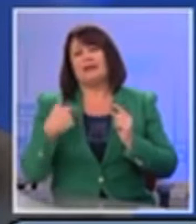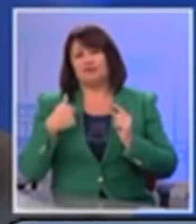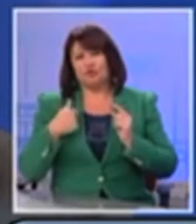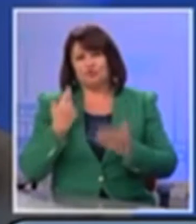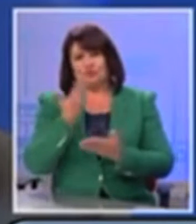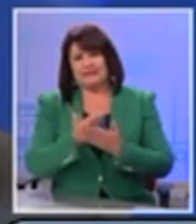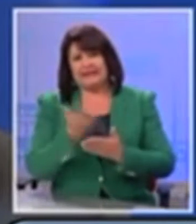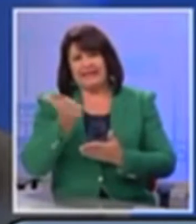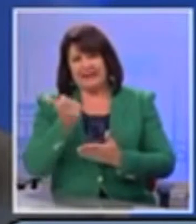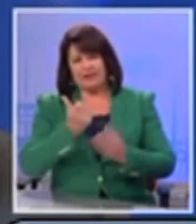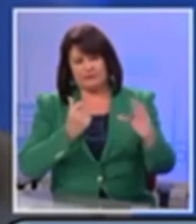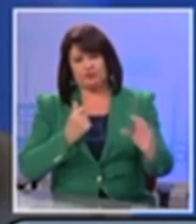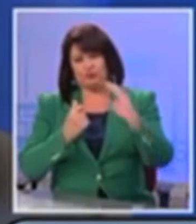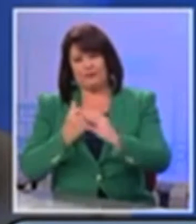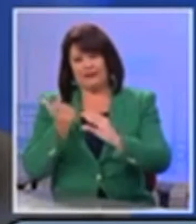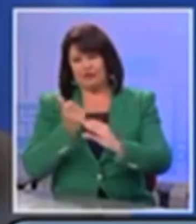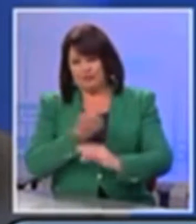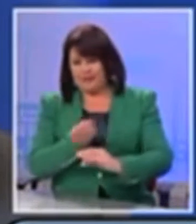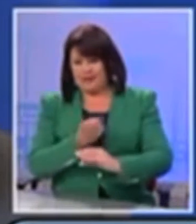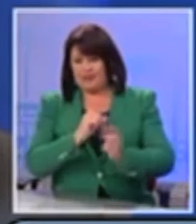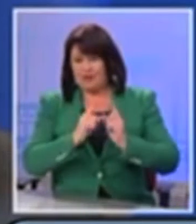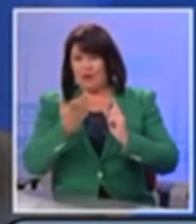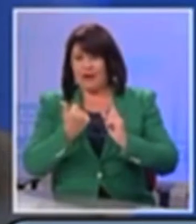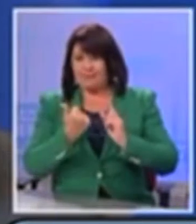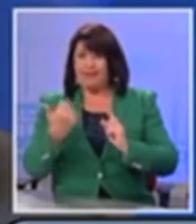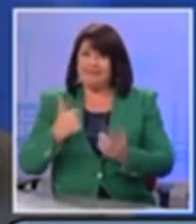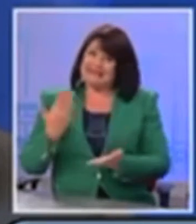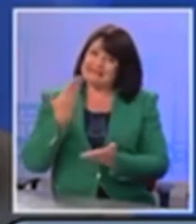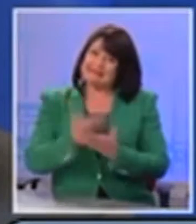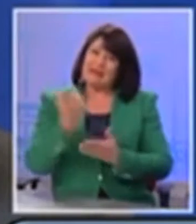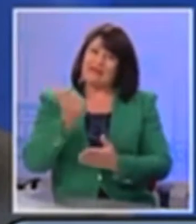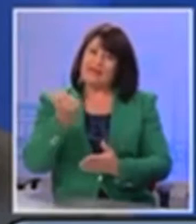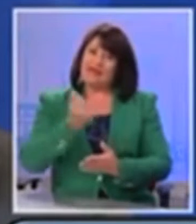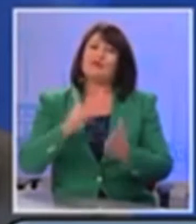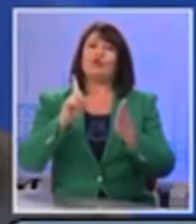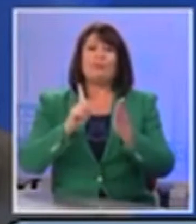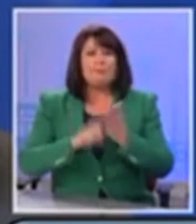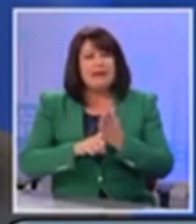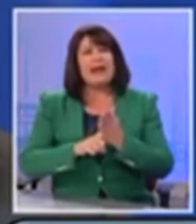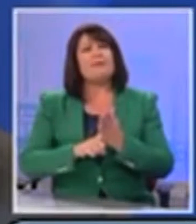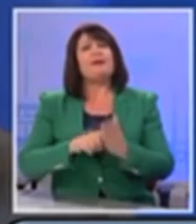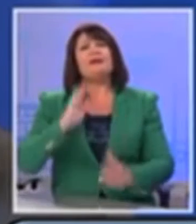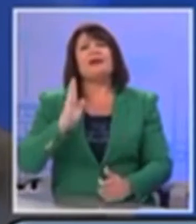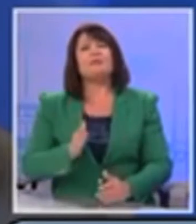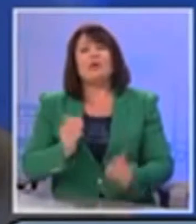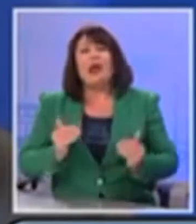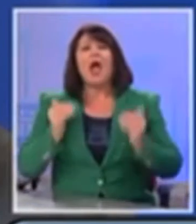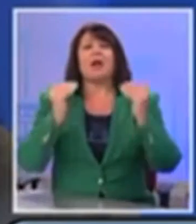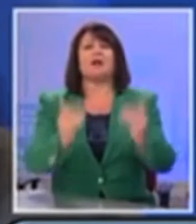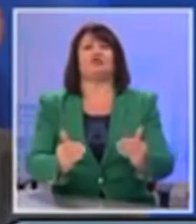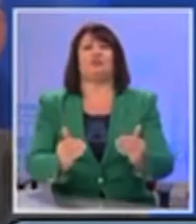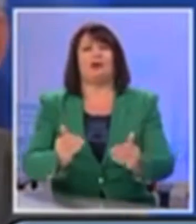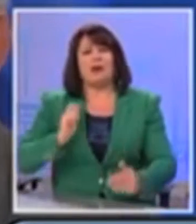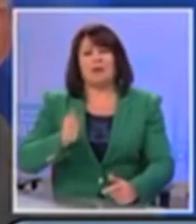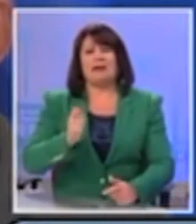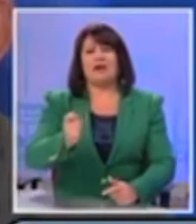pouvoir déclarer un moratoire sur le remboursement de sa dette, notamment pendant la période de réalisation de